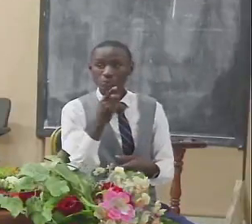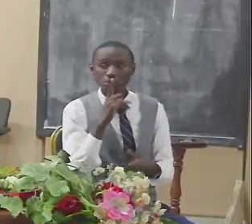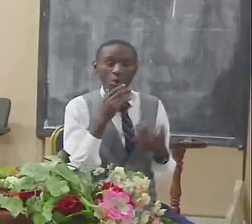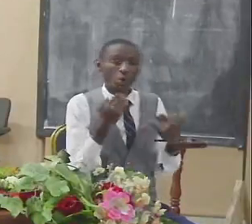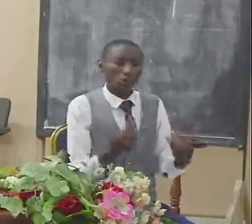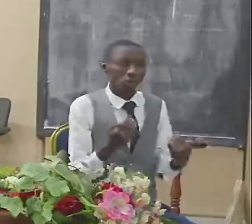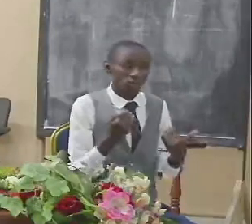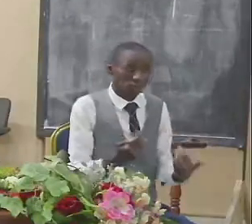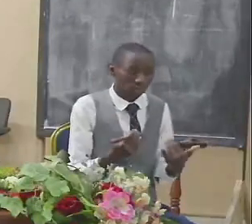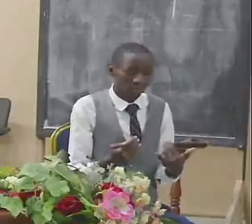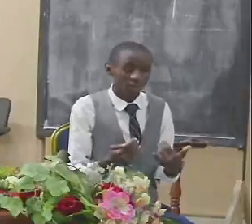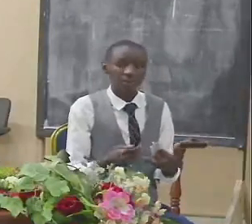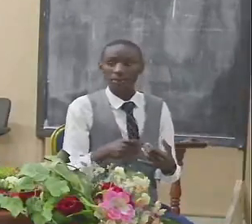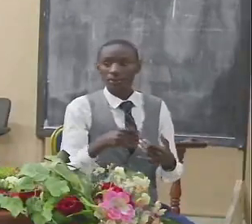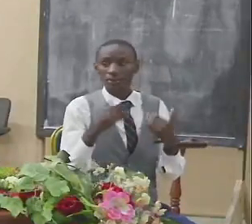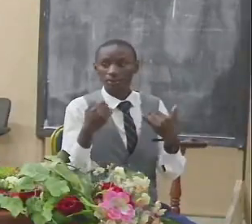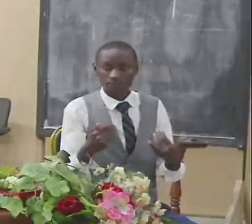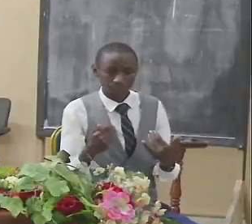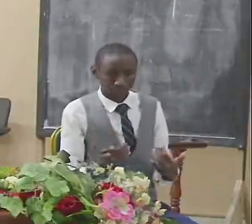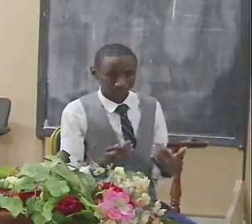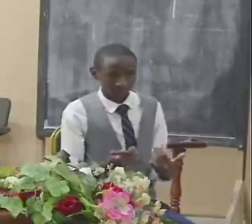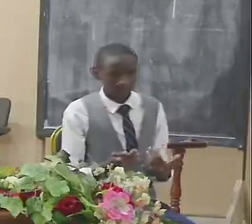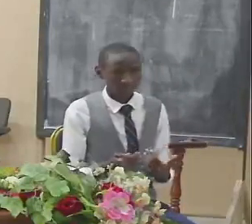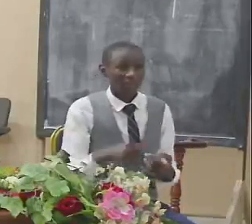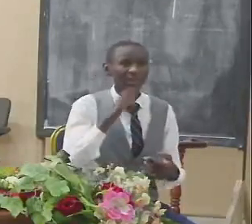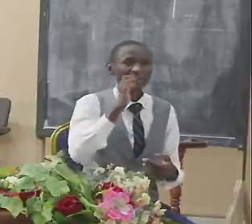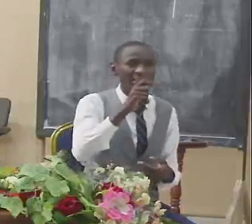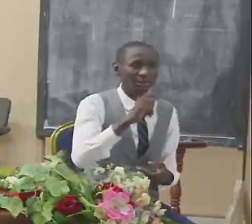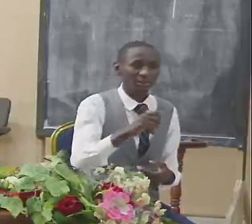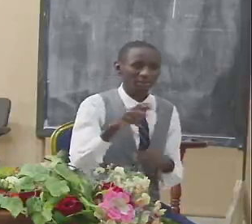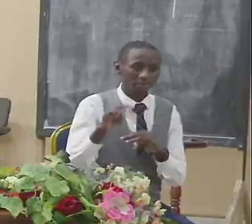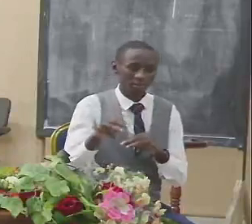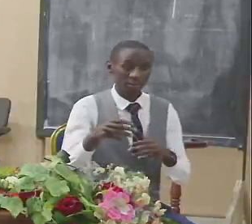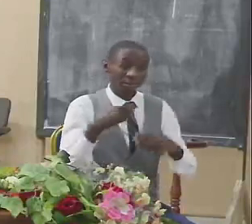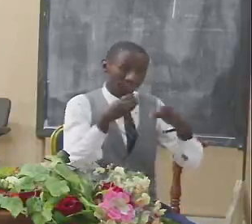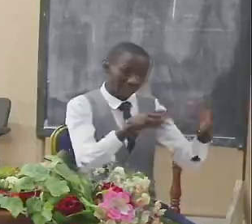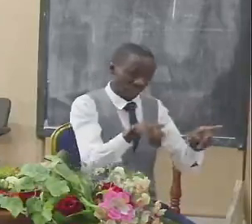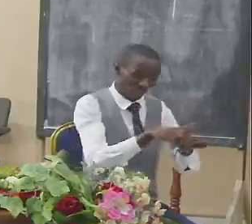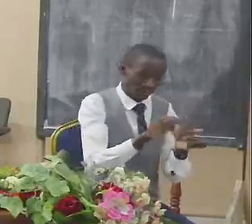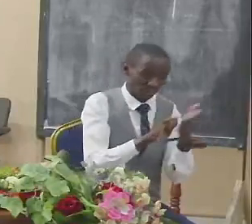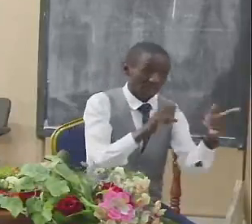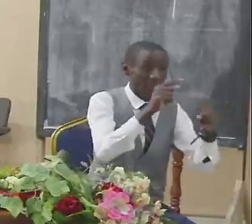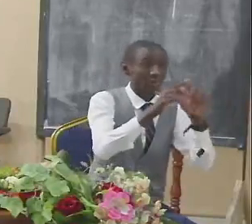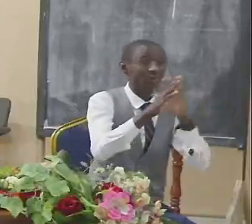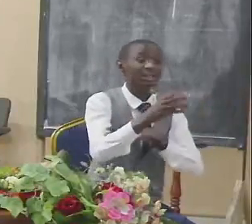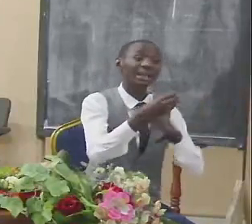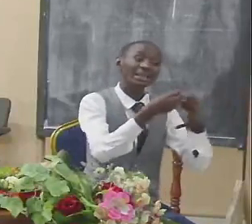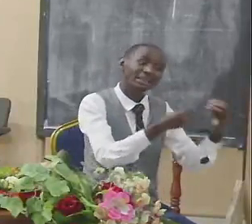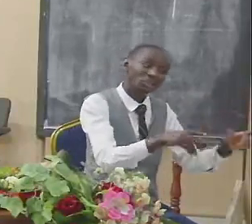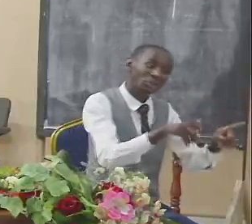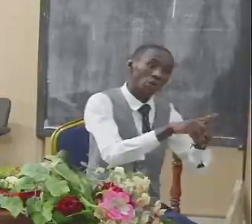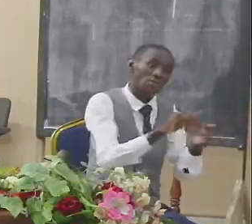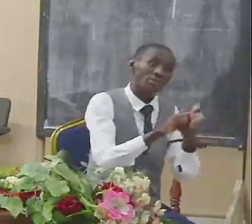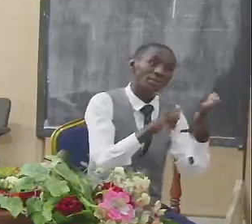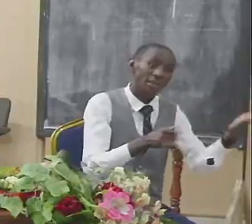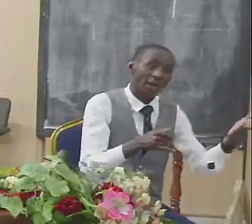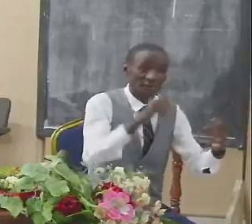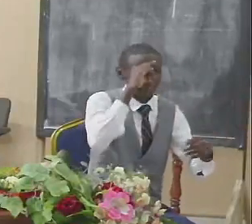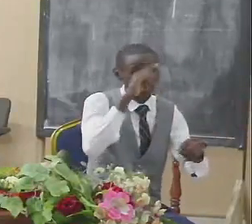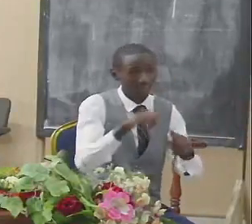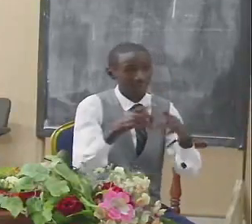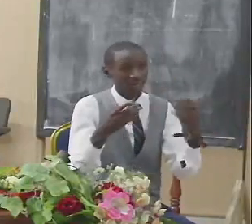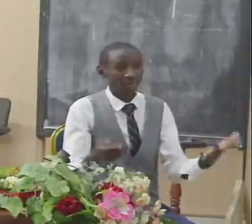pas. Usitie. Laisse ça comme ça. Acha bio vile. La parole de Dieu. Neno la Mungu. Laisse ça comme ça. Acha yo gisi iko